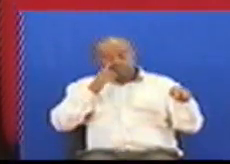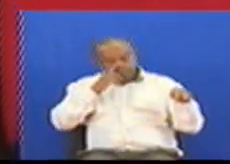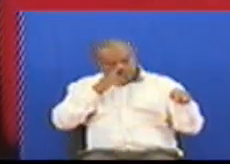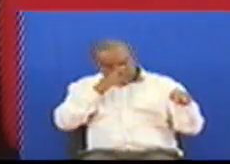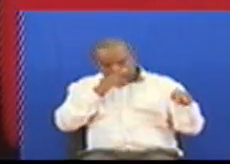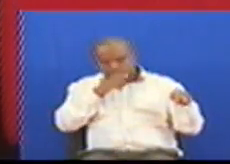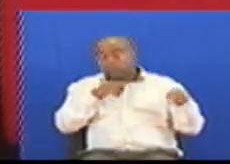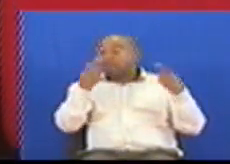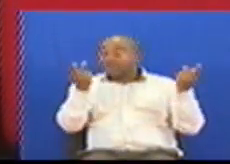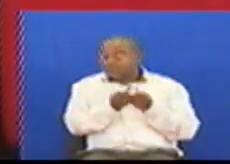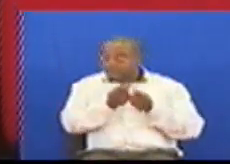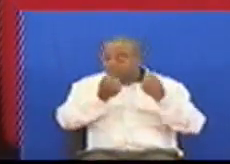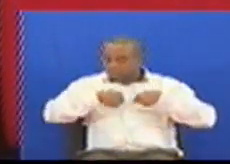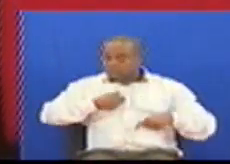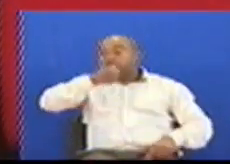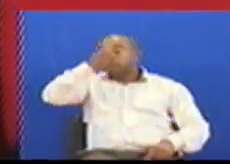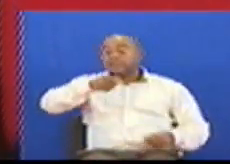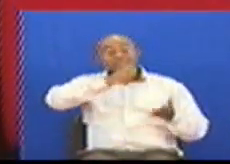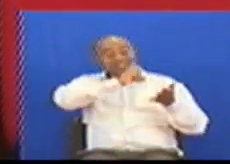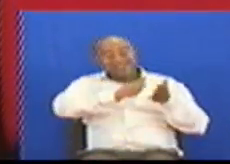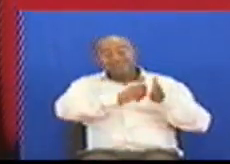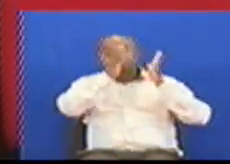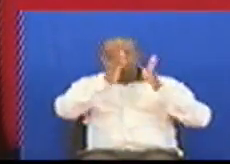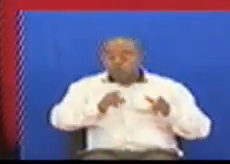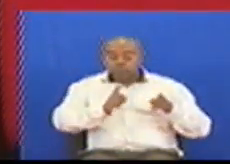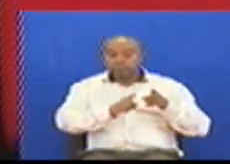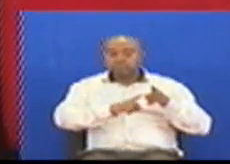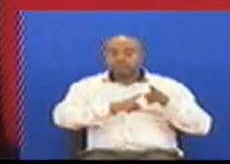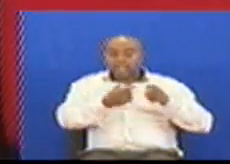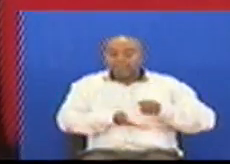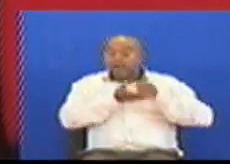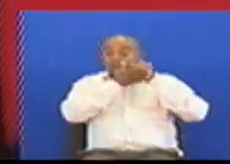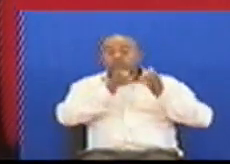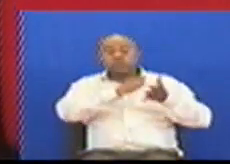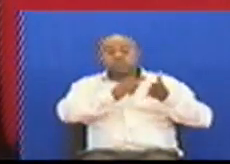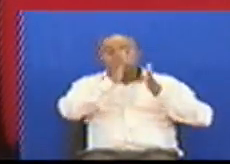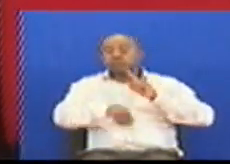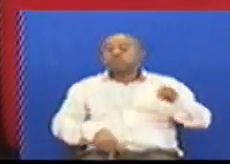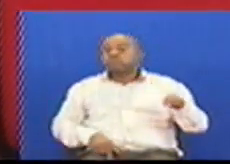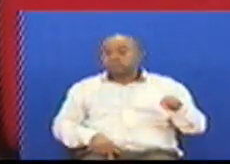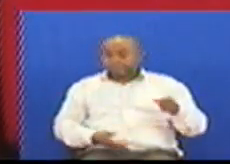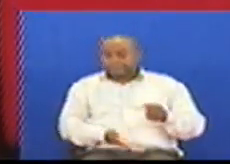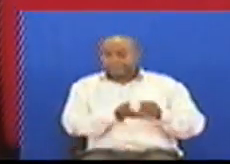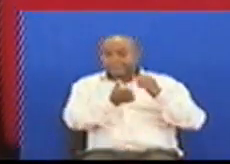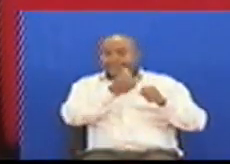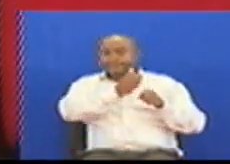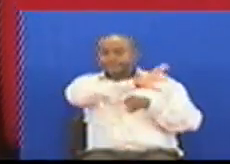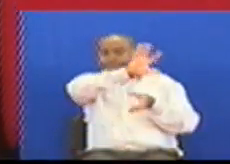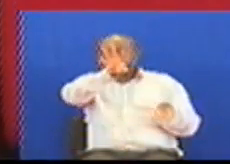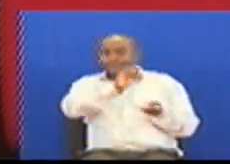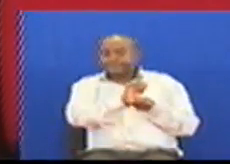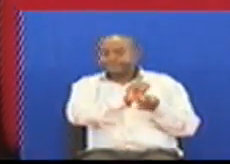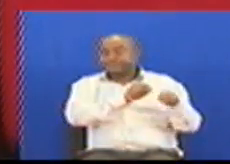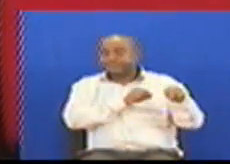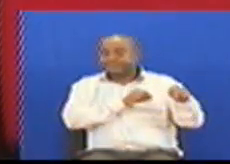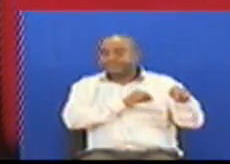niwapongeze Katibu Mkuu na manaibu katibu wakuu ambao wanamsaidia katika kazi zake.